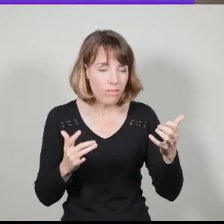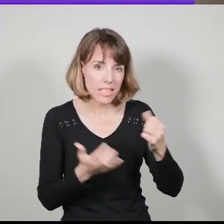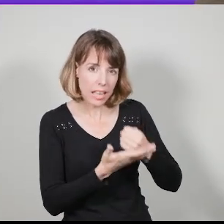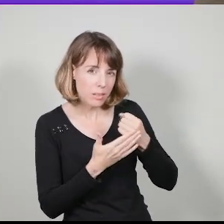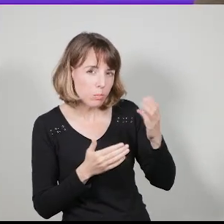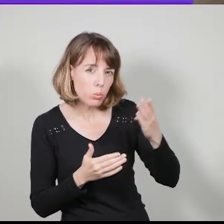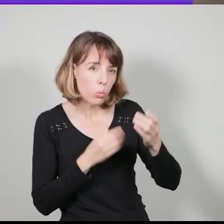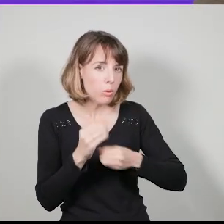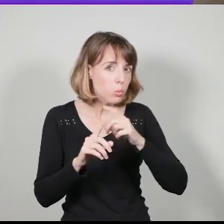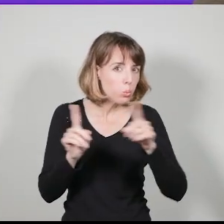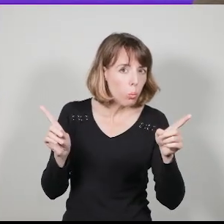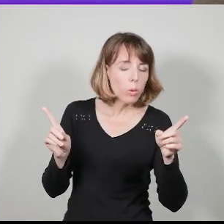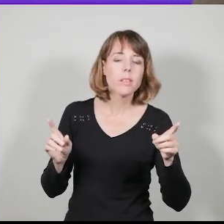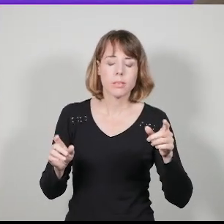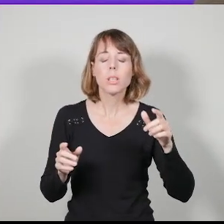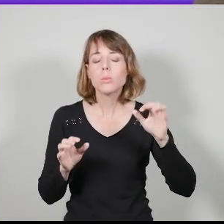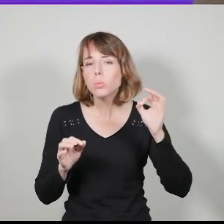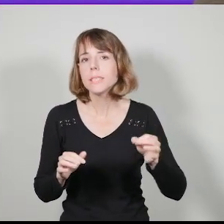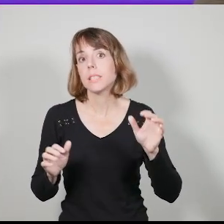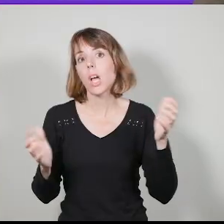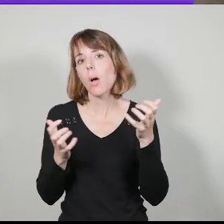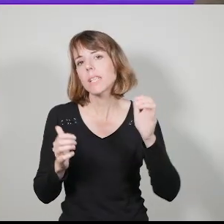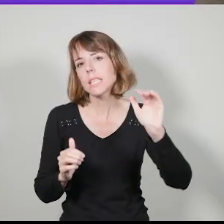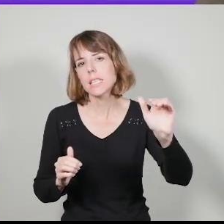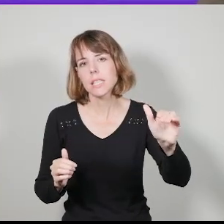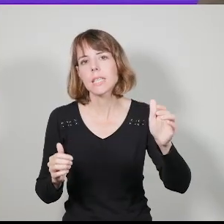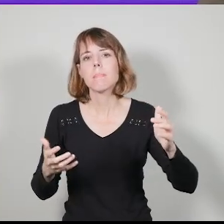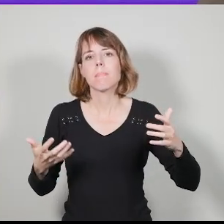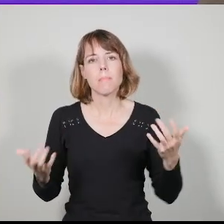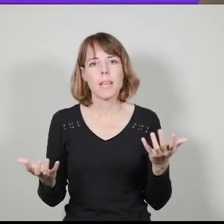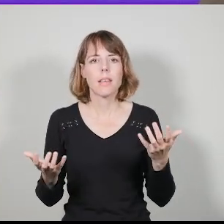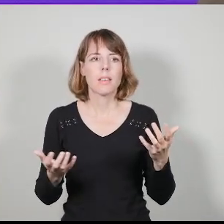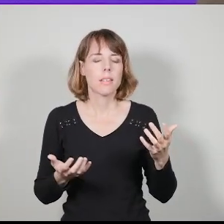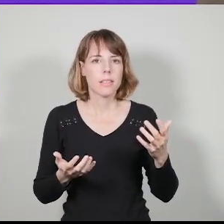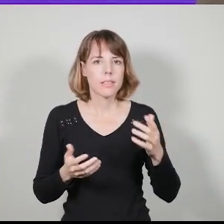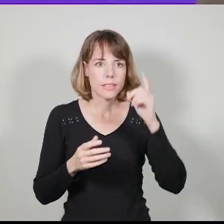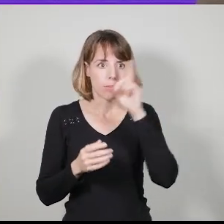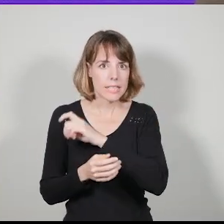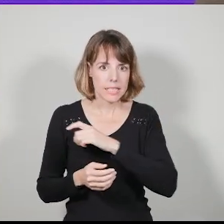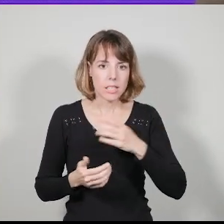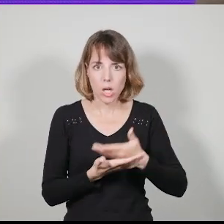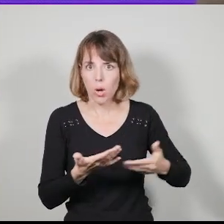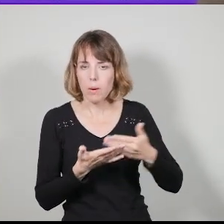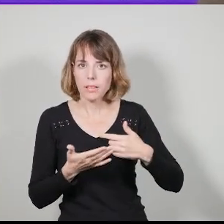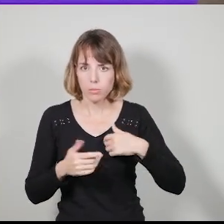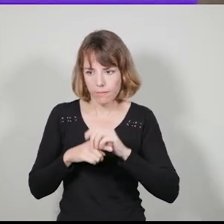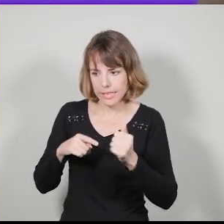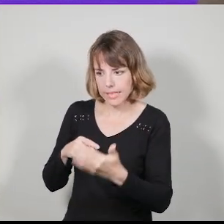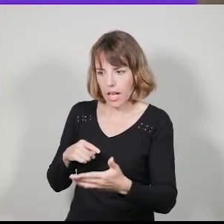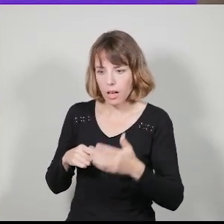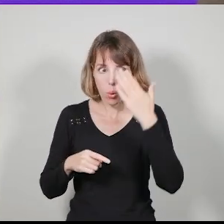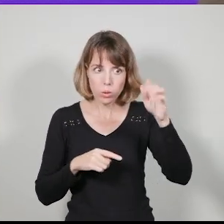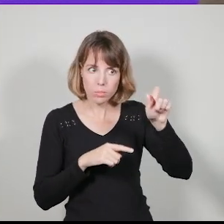oui, ils aimeraient en mobiliser, mais en fait, ils ont du mal à déléguer. C'est ce qu'on entend. J'ai du